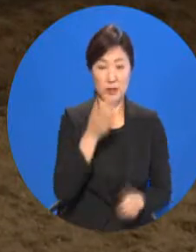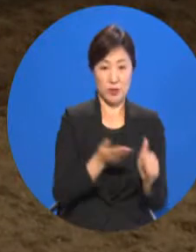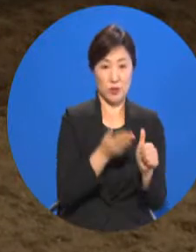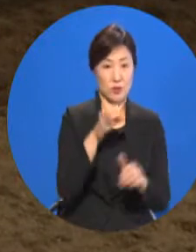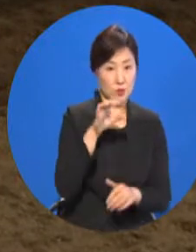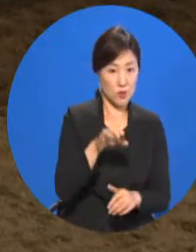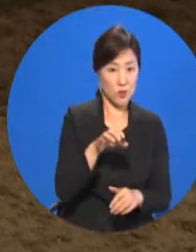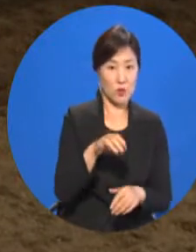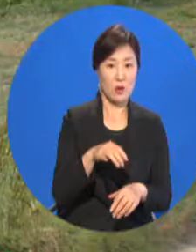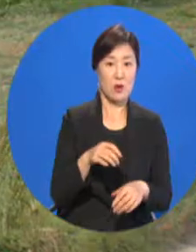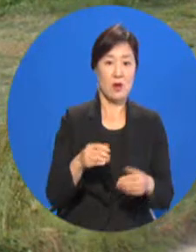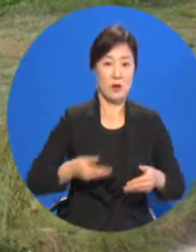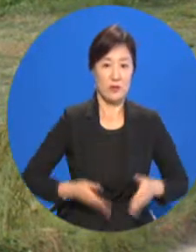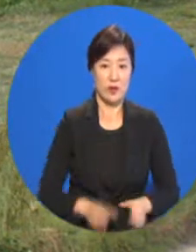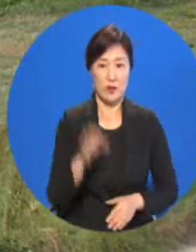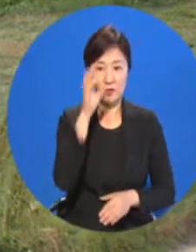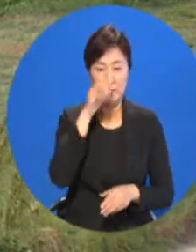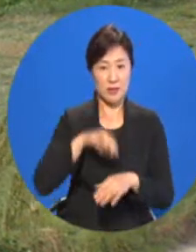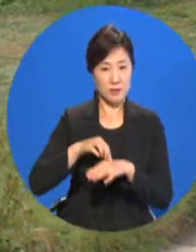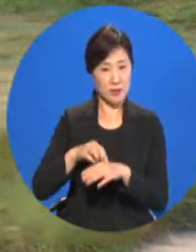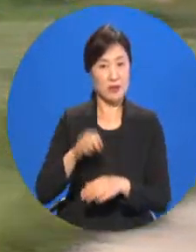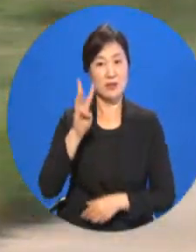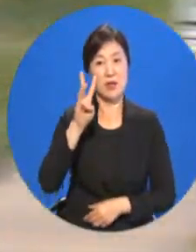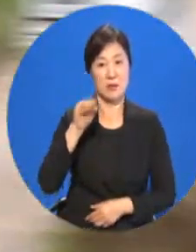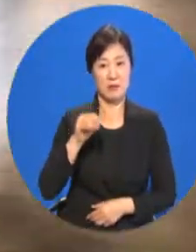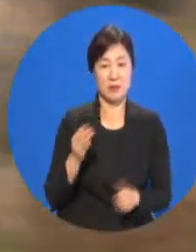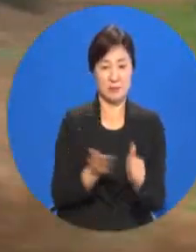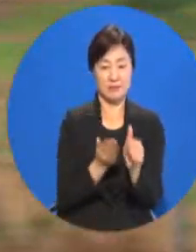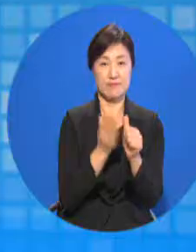종돈과 비육돈 4만 마리를 사육하고 있습니다.